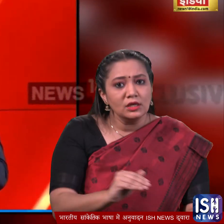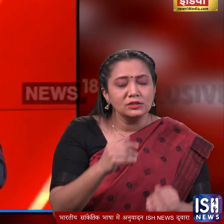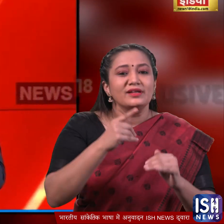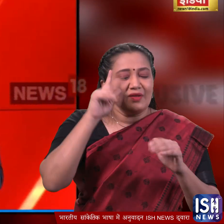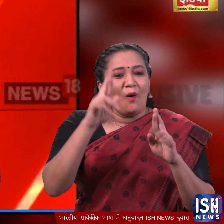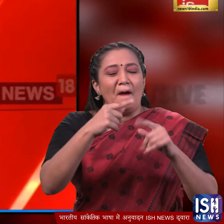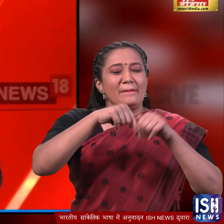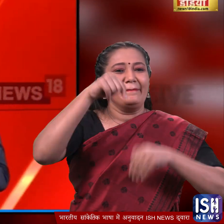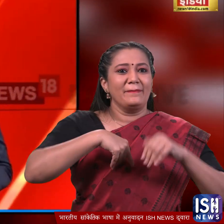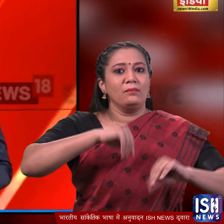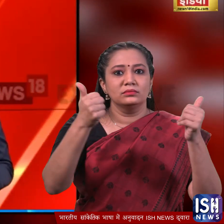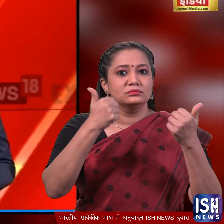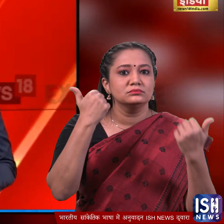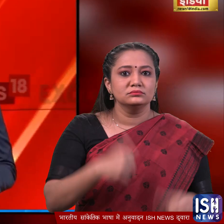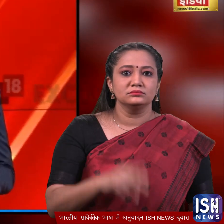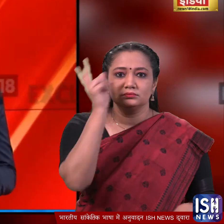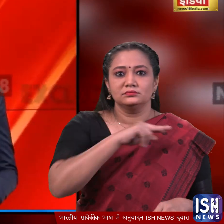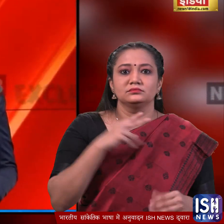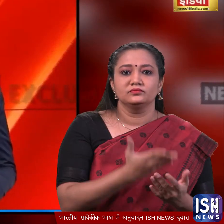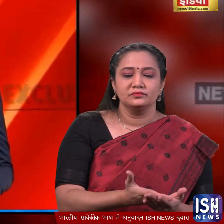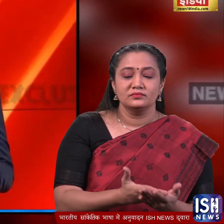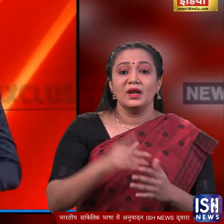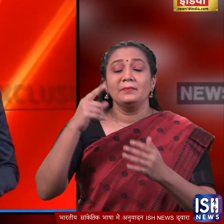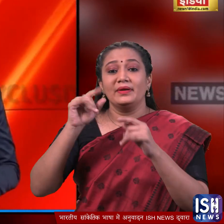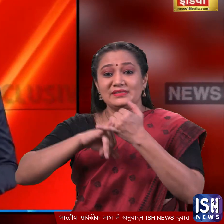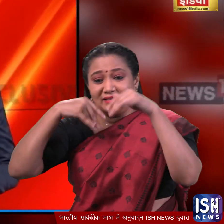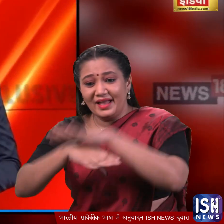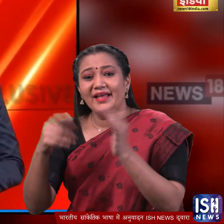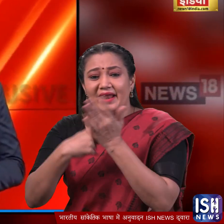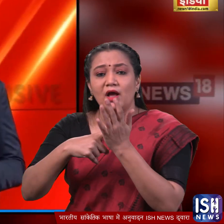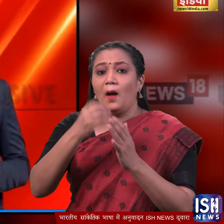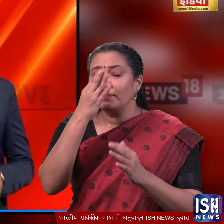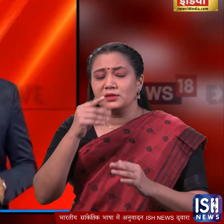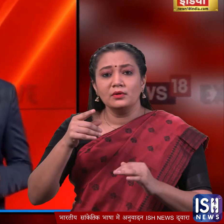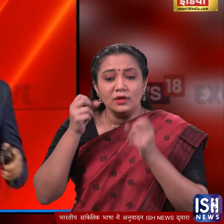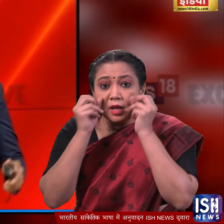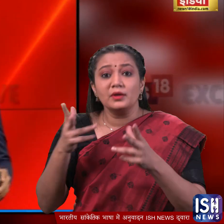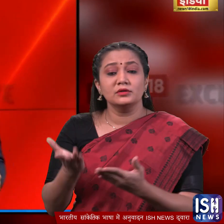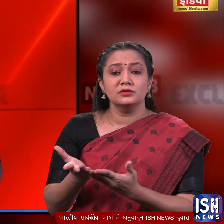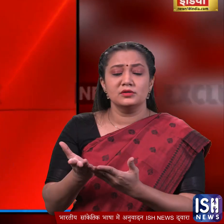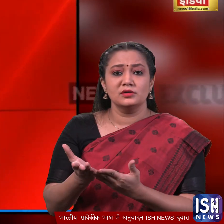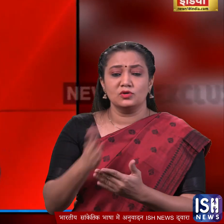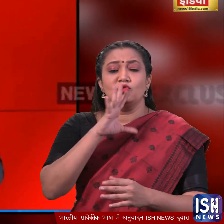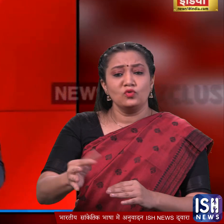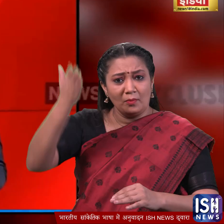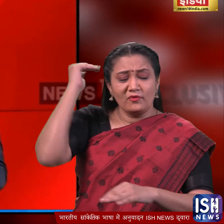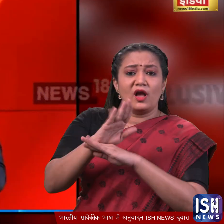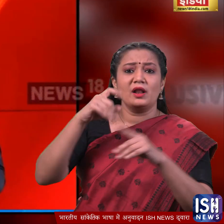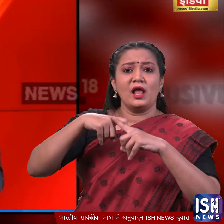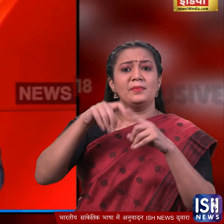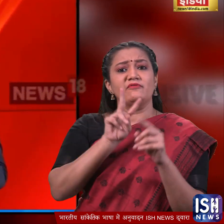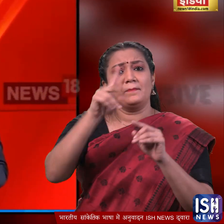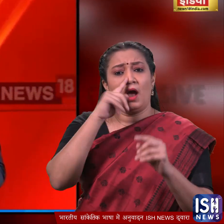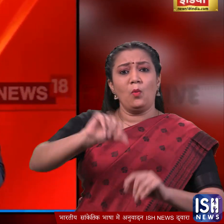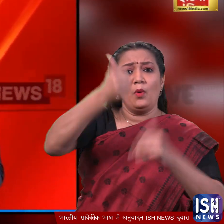की सहानुभूति पाने का दांव भी खेला था। जबकि सतना जिले की रैगांव सीट पर बीजेपी को वोटरों ने झटका दे दिया, जहां कांग्रेस की